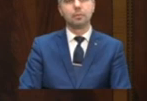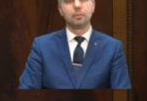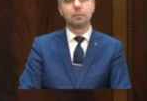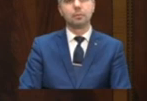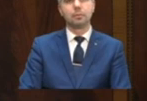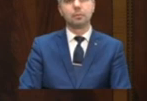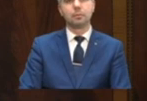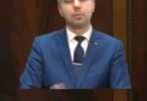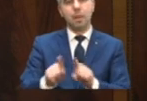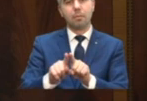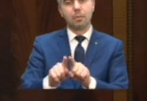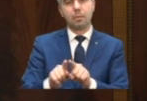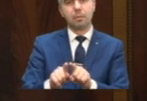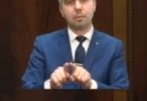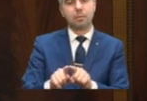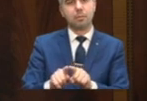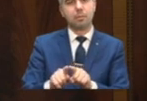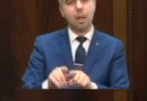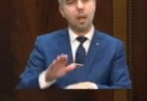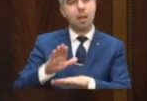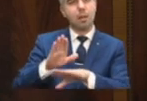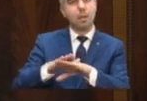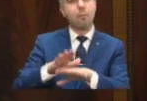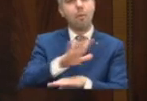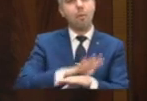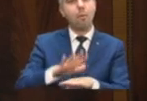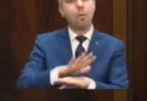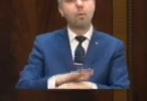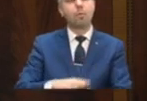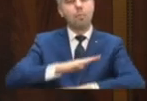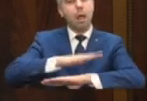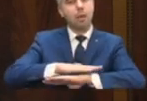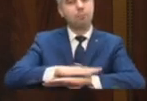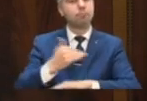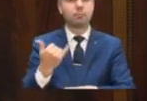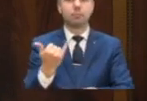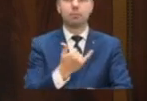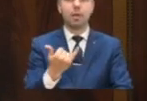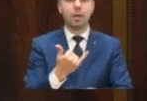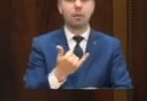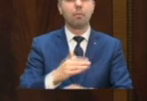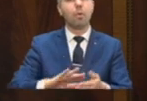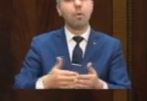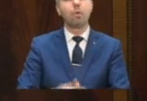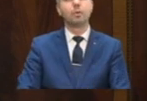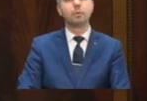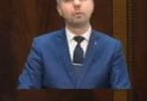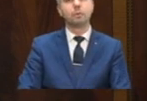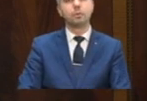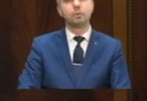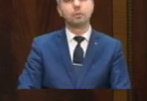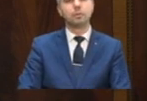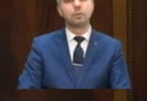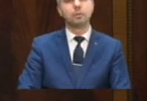السيد النائب المحترم، لهذه الجلسه ضوابط يجب أن تحترمها. سيد النائب